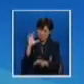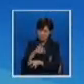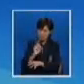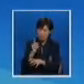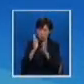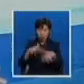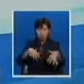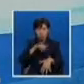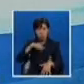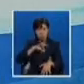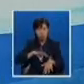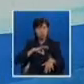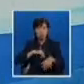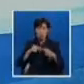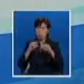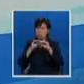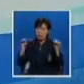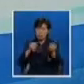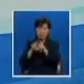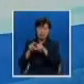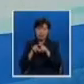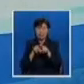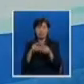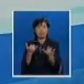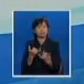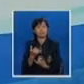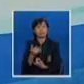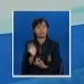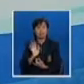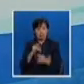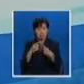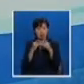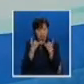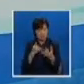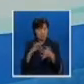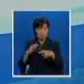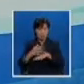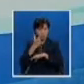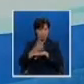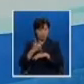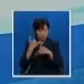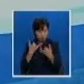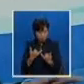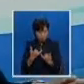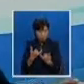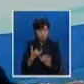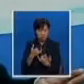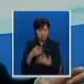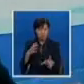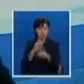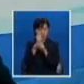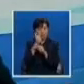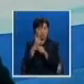ฐานเดียวนี่ก็ต้องทำไปแต่ในทางกลับกันครับวันนี้จะบอกว่ามีคำตอบทางการเมืองแล้วเราละเลยได้ว่าเราปล่อย